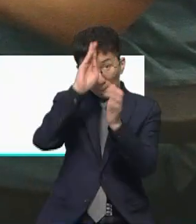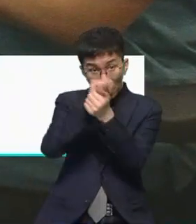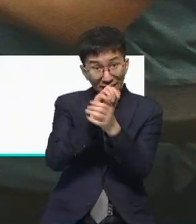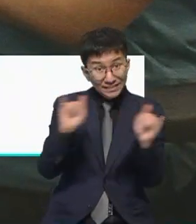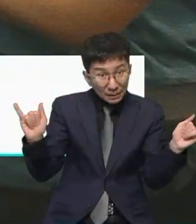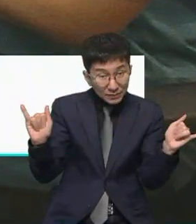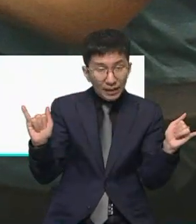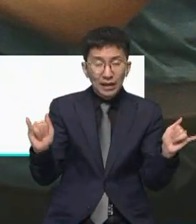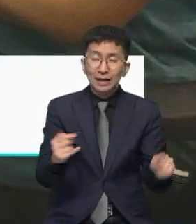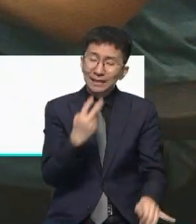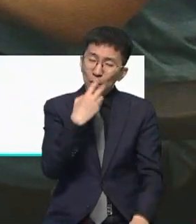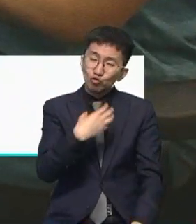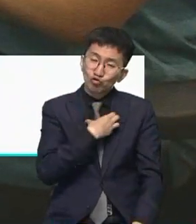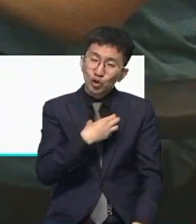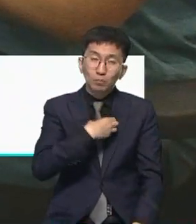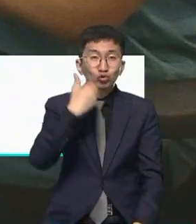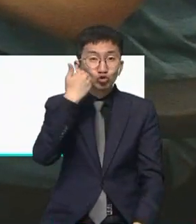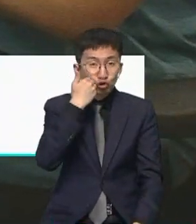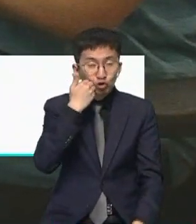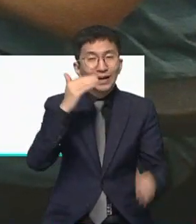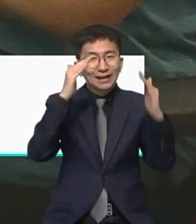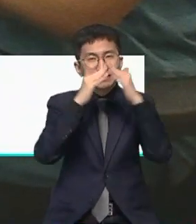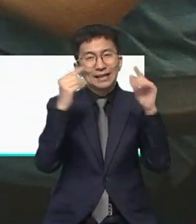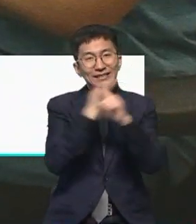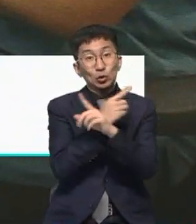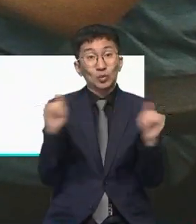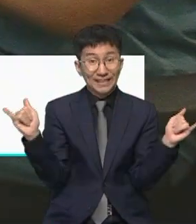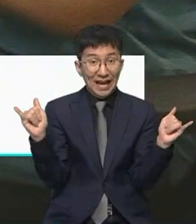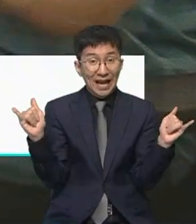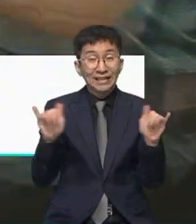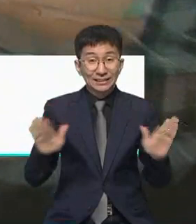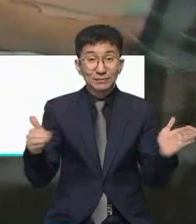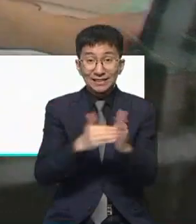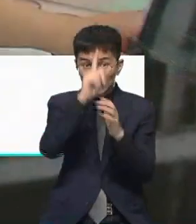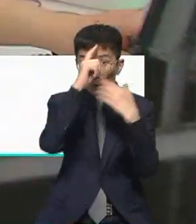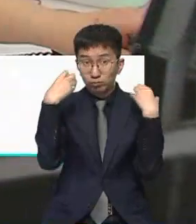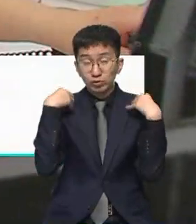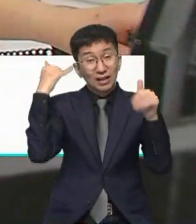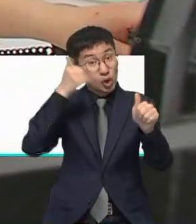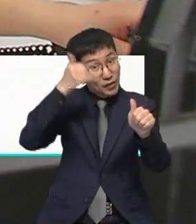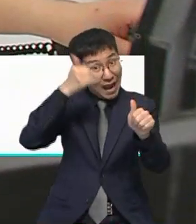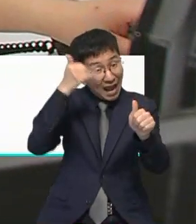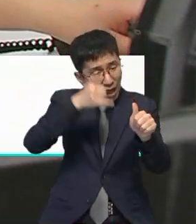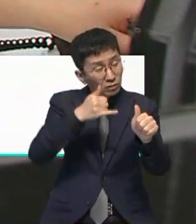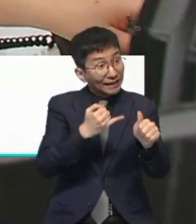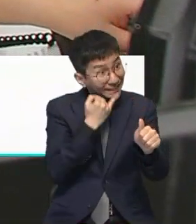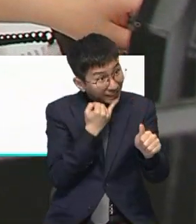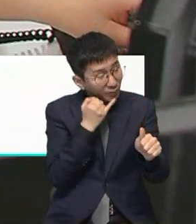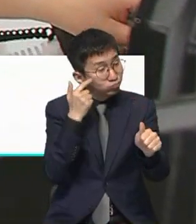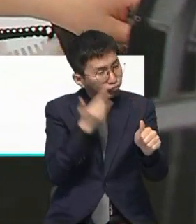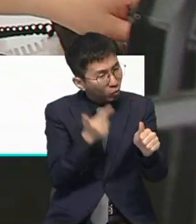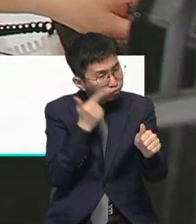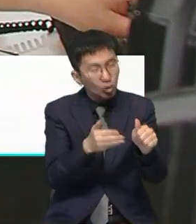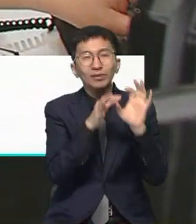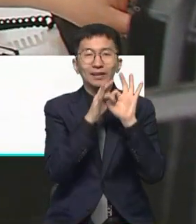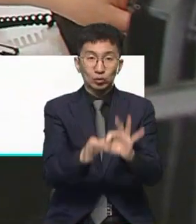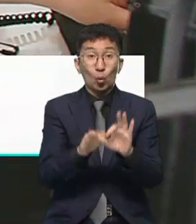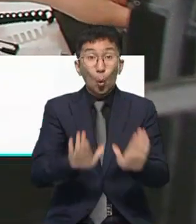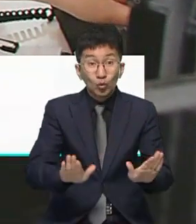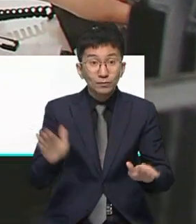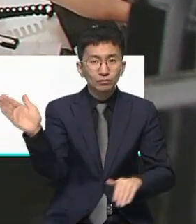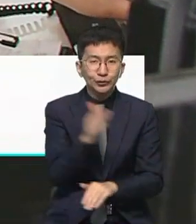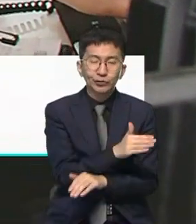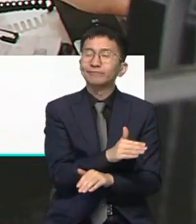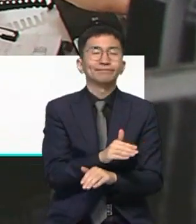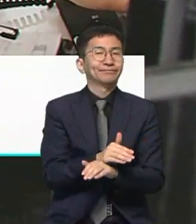코로나 확진자 가운데 고위험군 재택치료자에게는 그동안 당국이 전화를 걸어 건강 상태를 점검해 왔는데